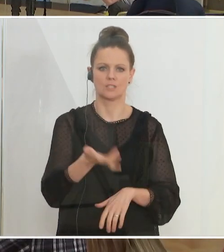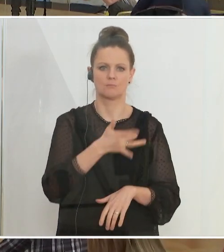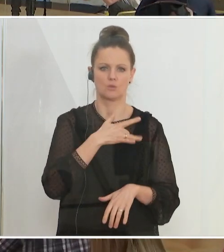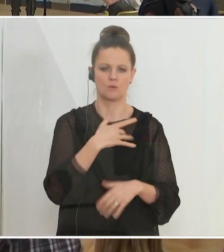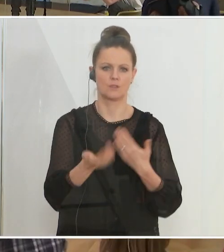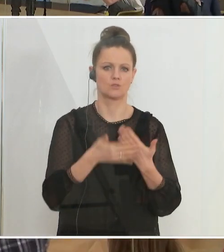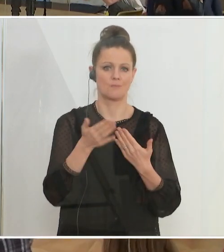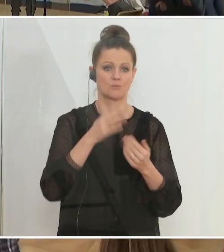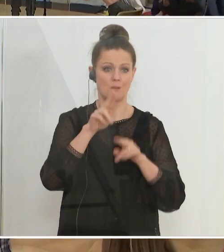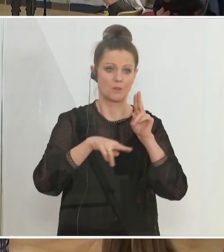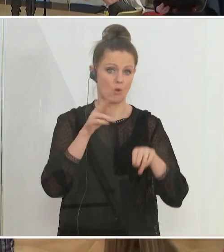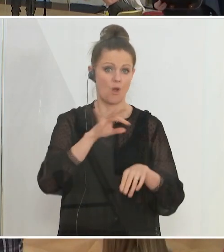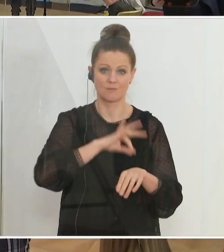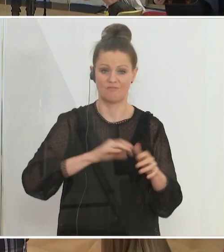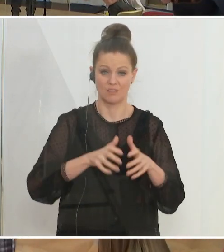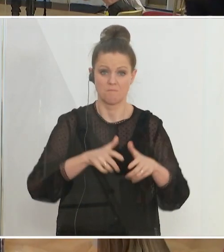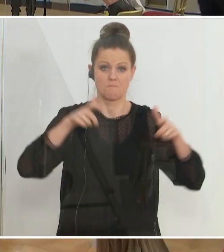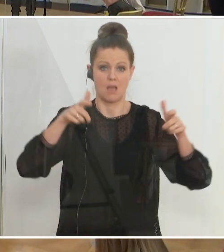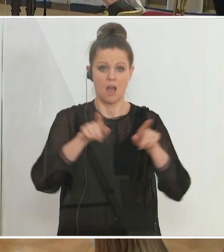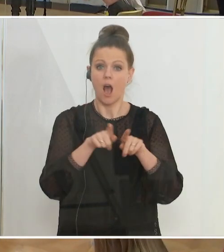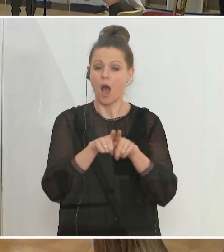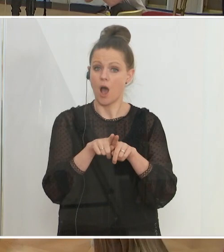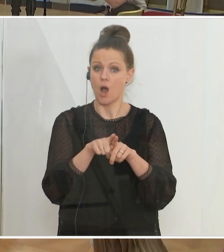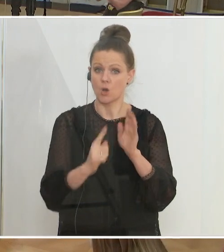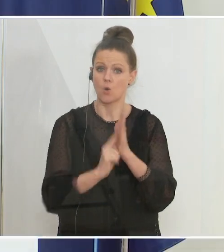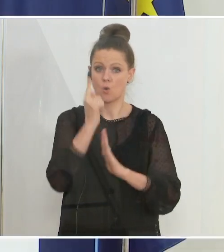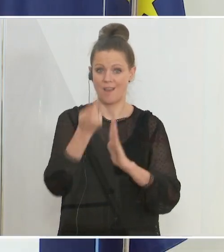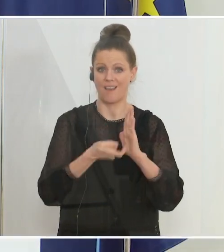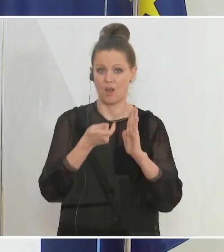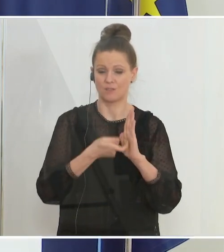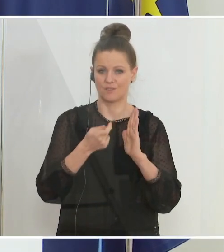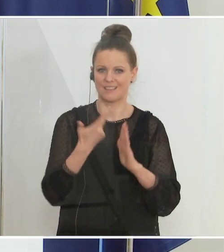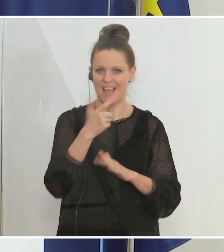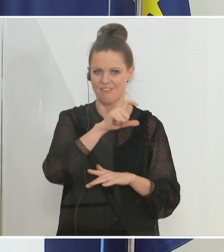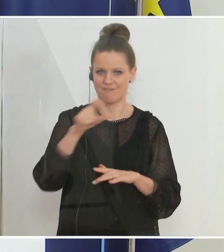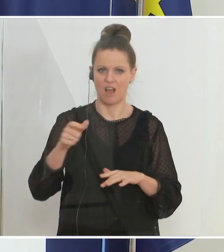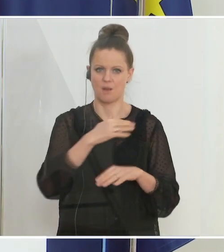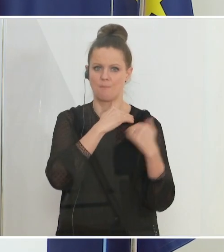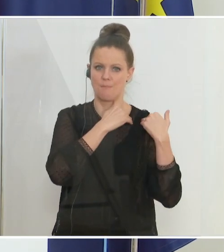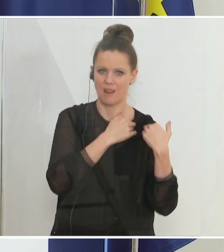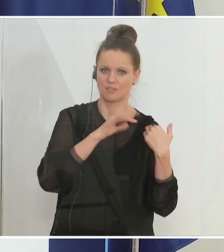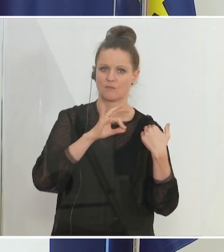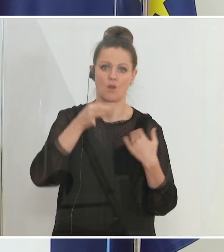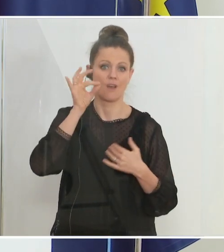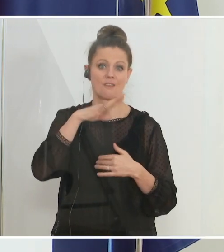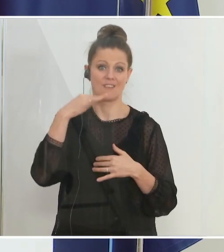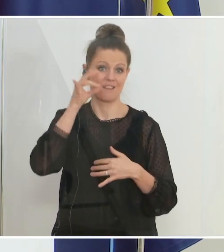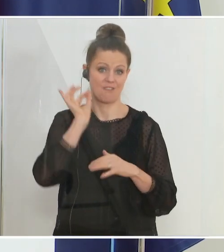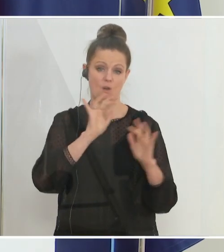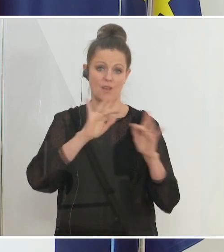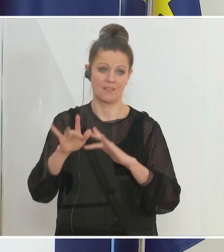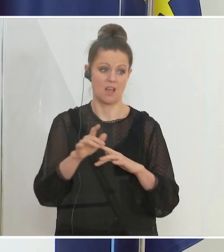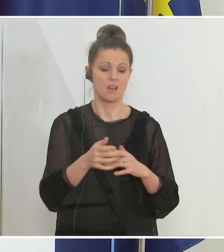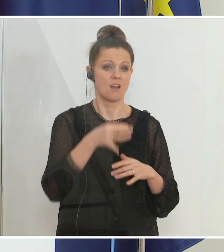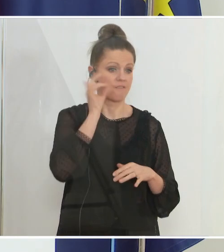vermehrte Betreuungspflichten, da geht es um die große Herausforderung, die Dreifachbelastung, die viele Frauen haben, besonders Frauen haben